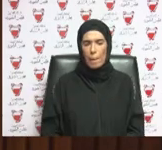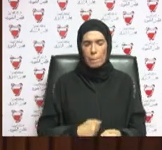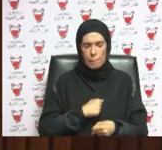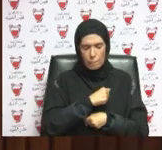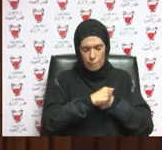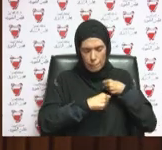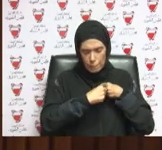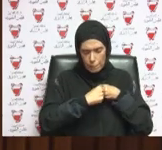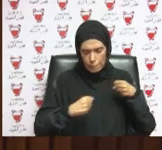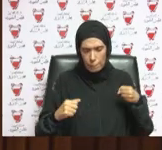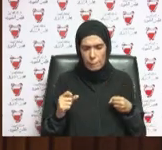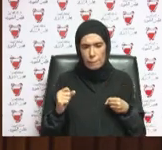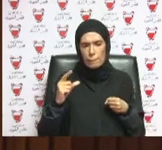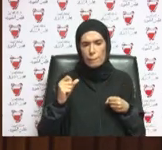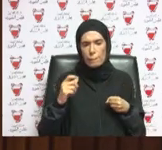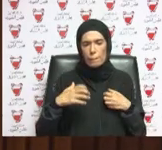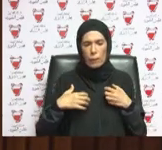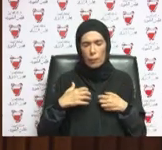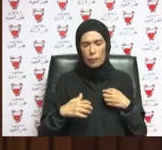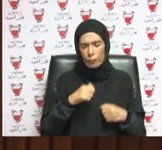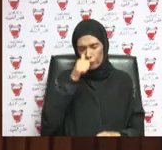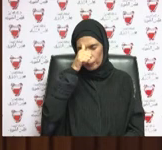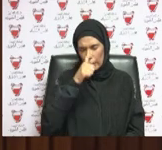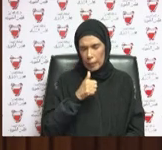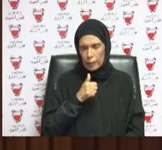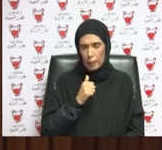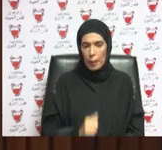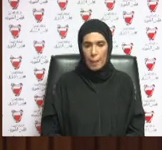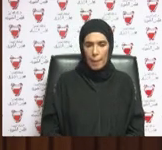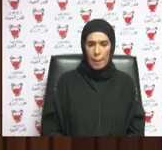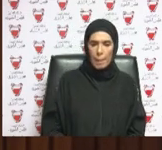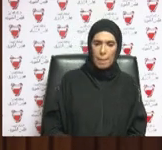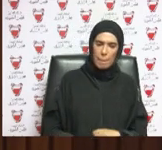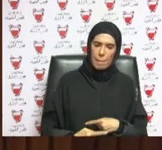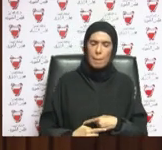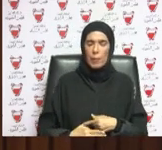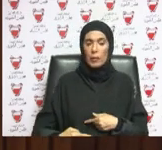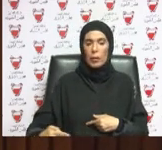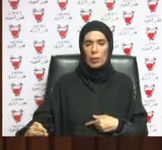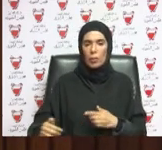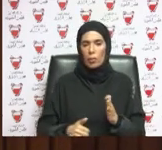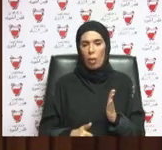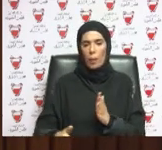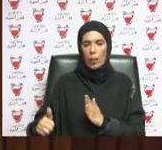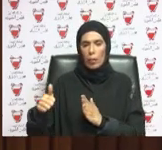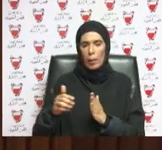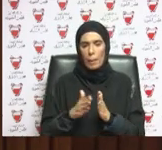الألم والشعور بالحزن والأسى على فراق أحد أبرز قادتنا